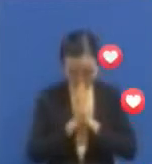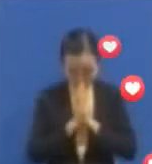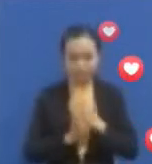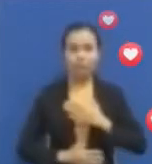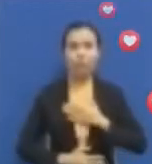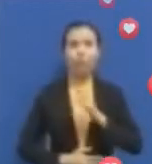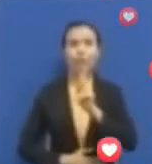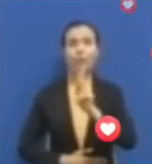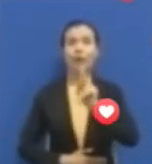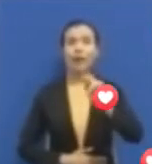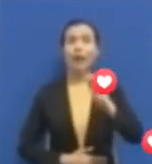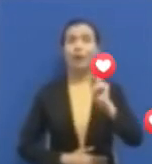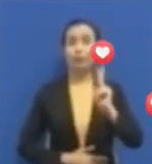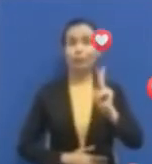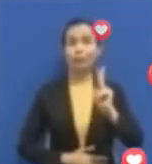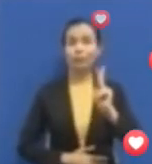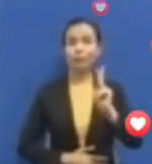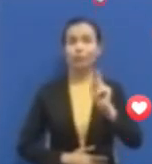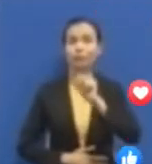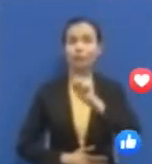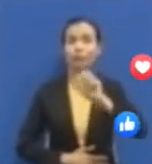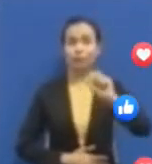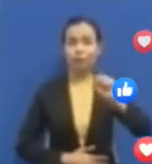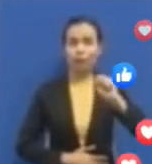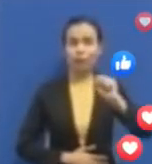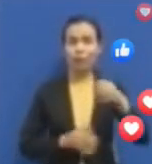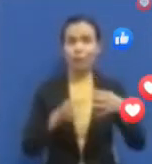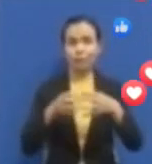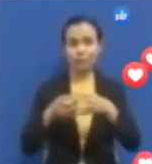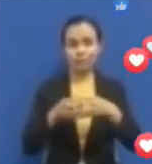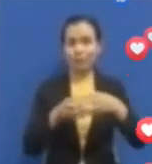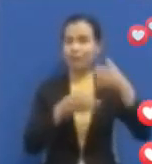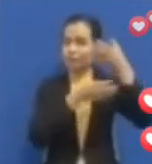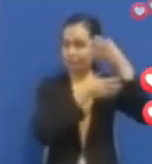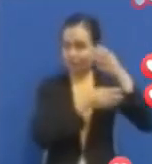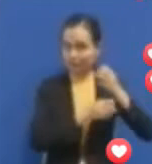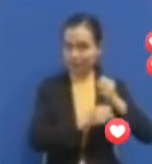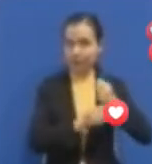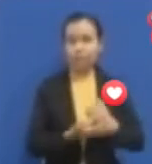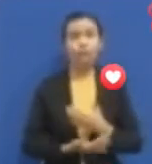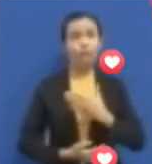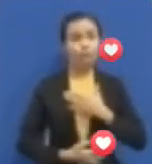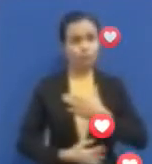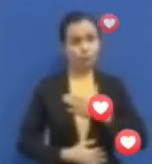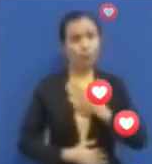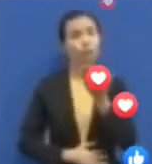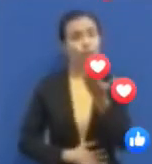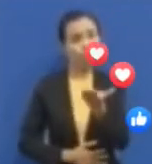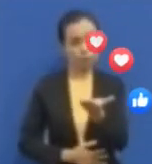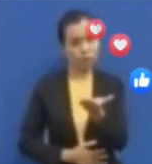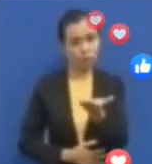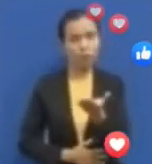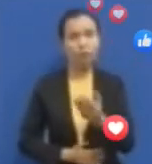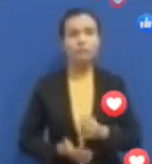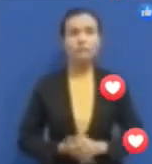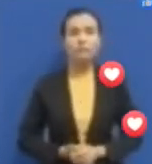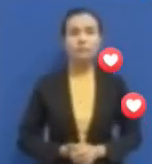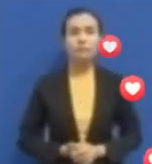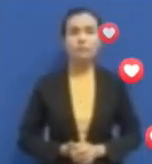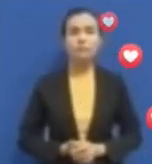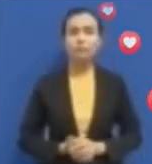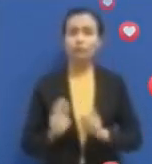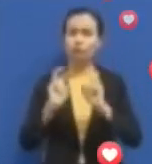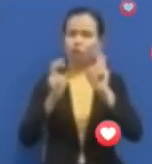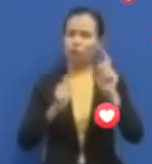มกนกวงตระงานสสบัญชีรายชื่อพรรคประชาธิปัตย์ผมขออนุญาตที่จะตั้งข้อสังเก